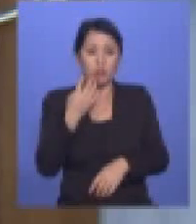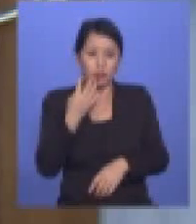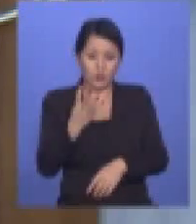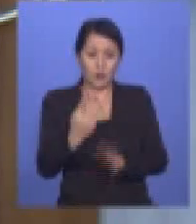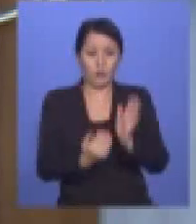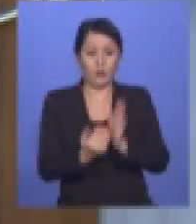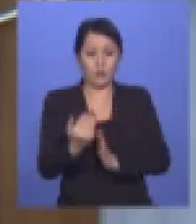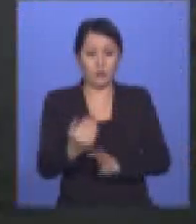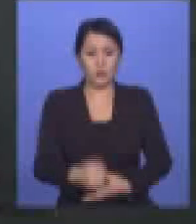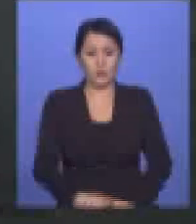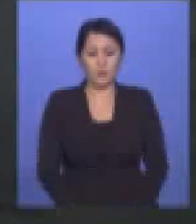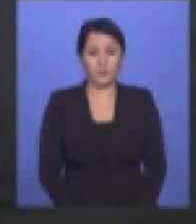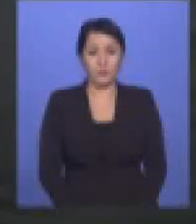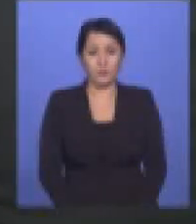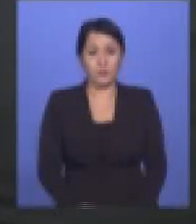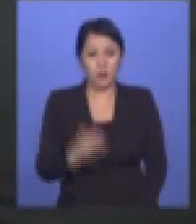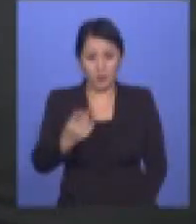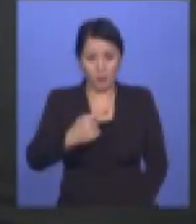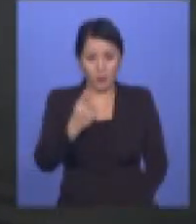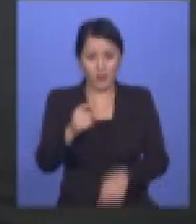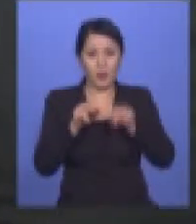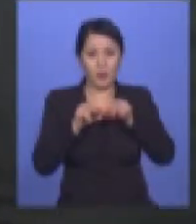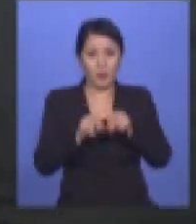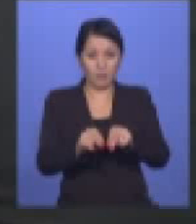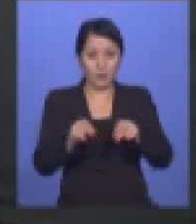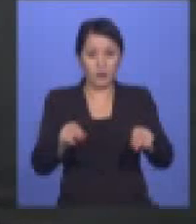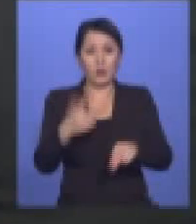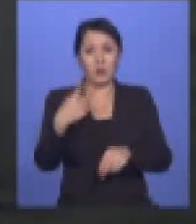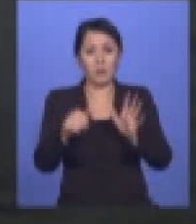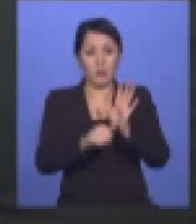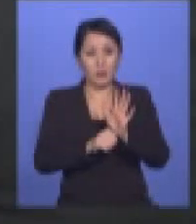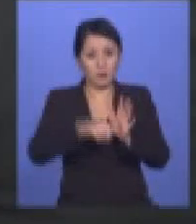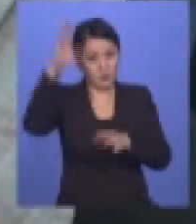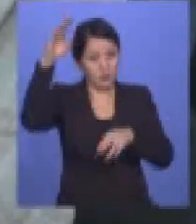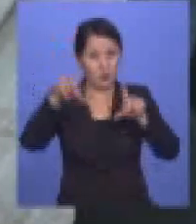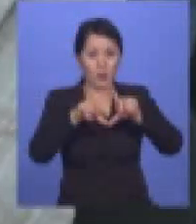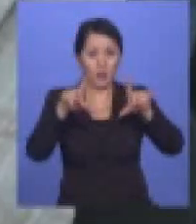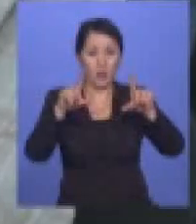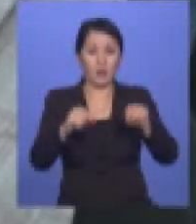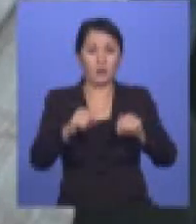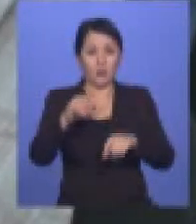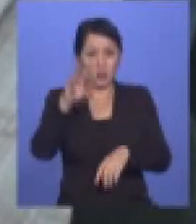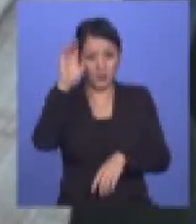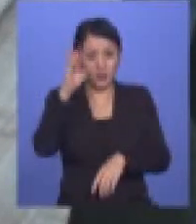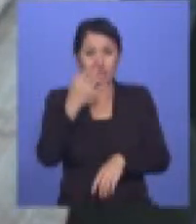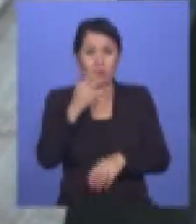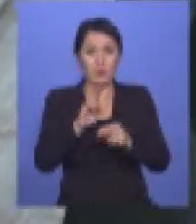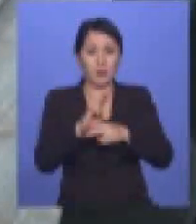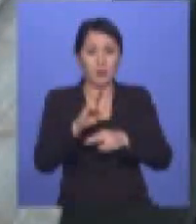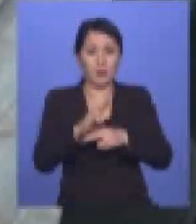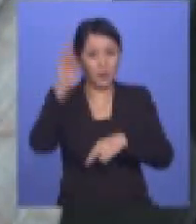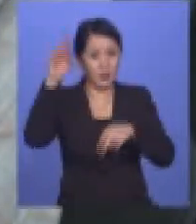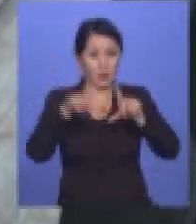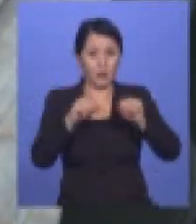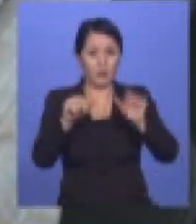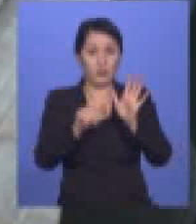көбейді. Айта кетейік, Петропавл қаласы бойынша 36 білім ордасы бар, оның ішінде мемлекеттік тілде білім беретін мектептер